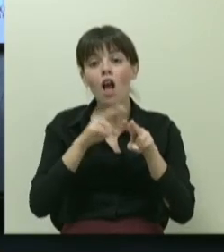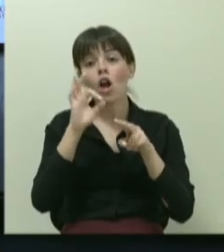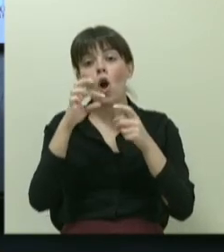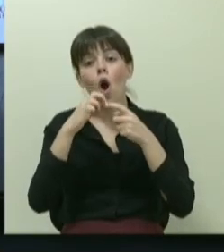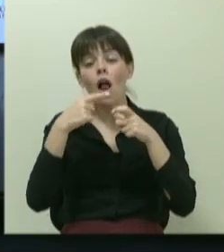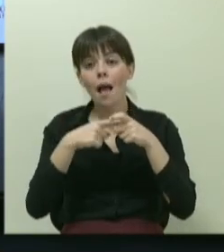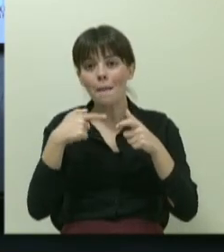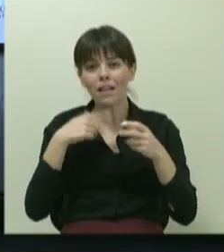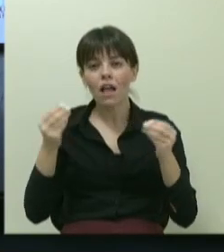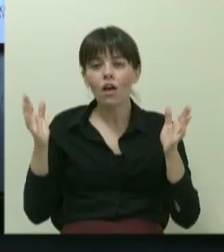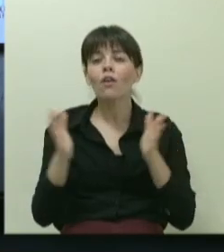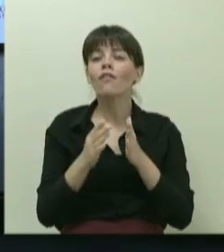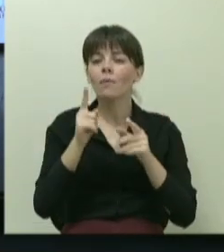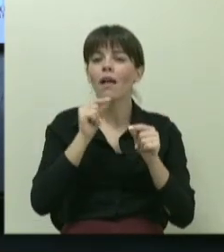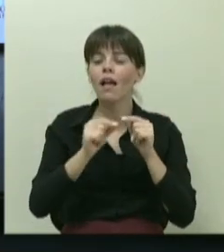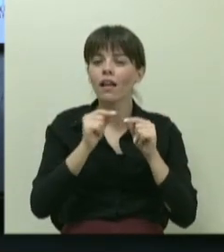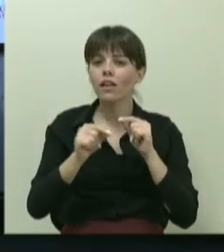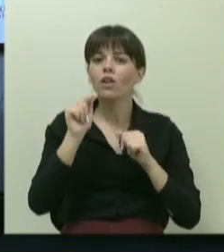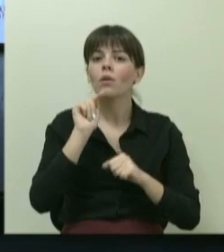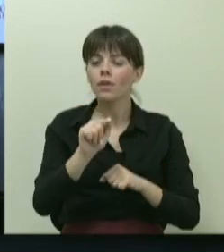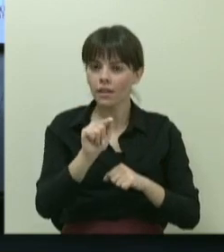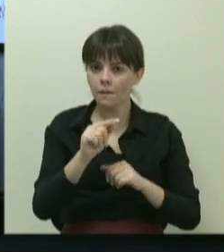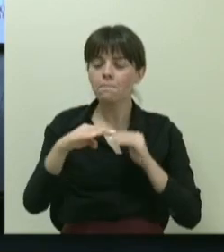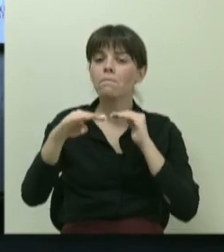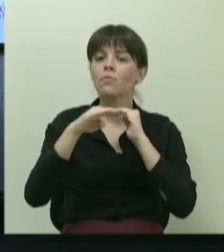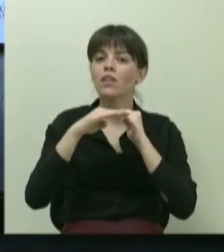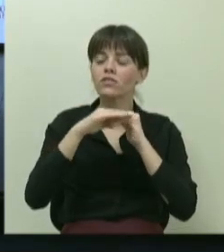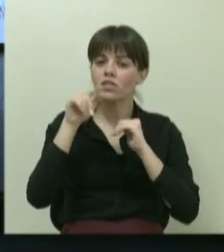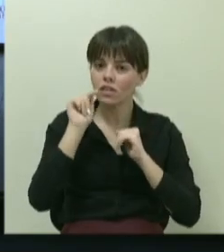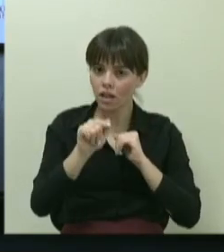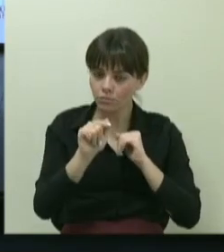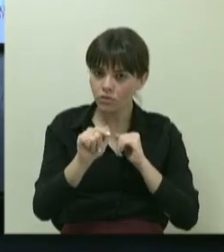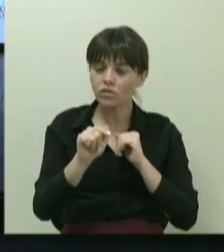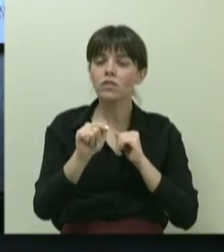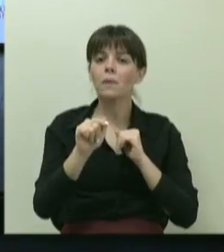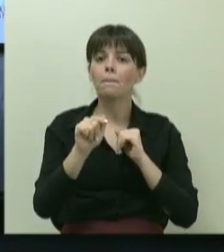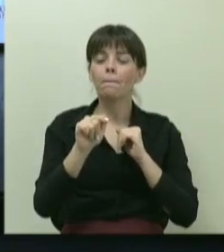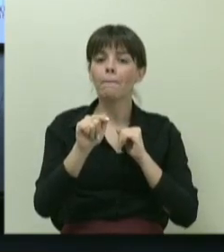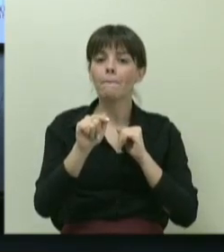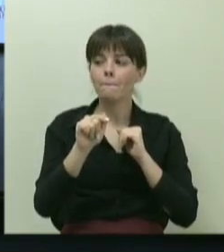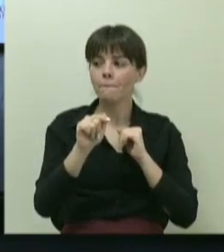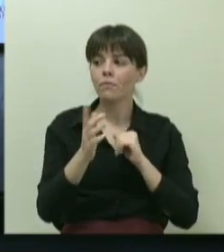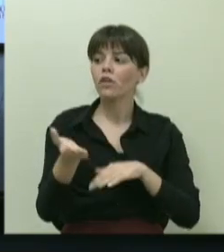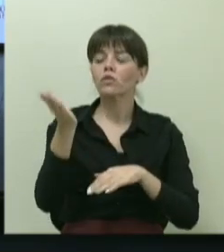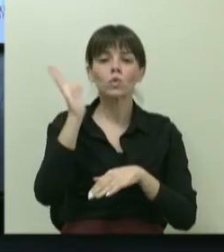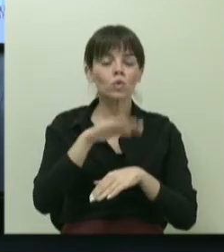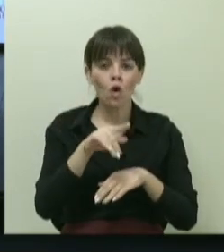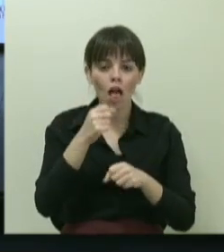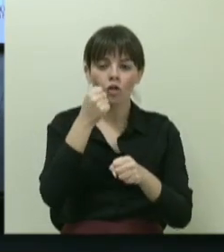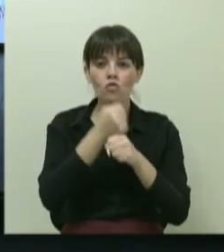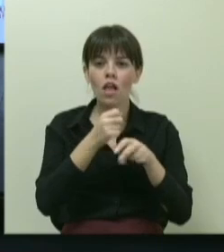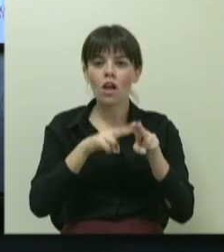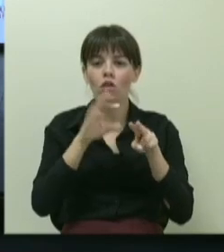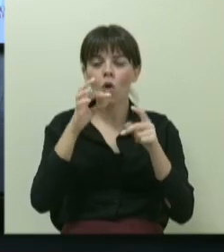ekonomi. 90'da biz master'daydık, eşitlenmiştik o dönemde. Sonra Güney